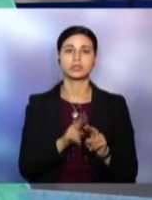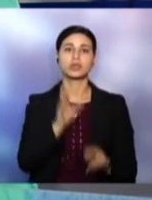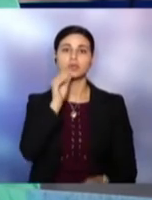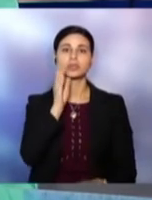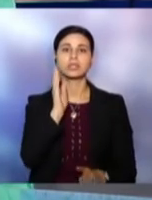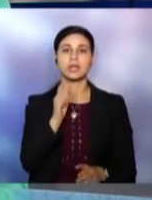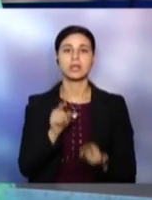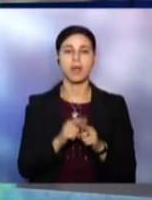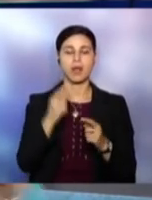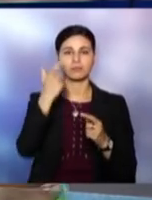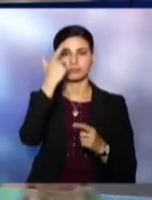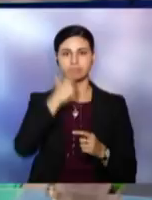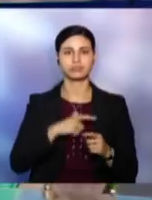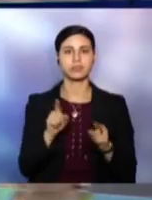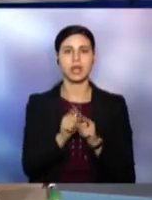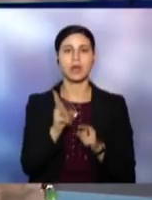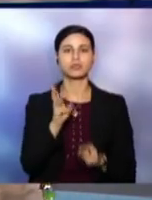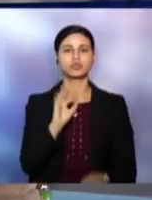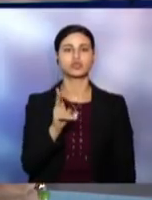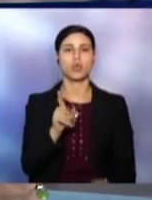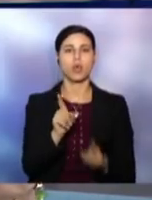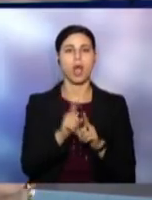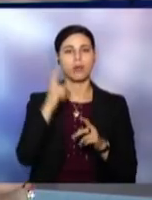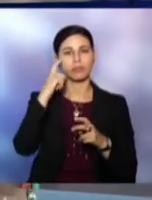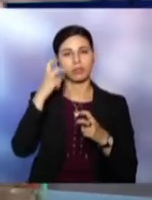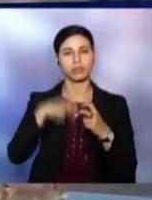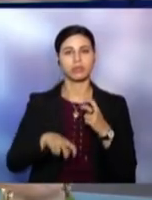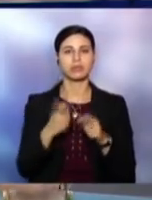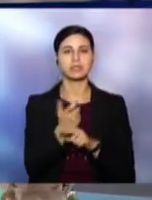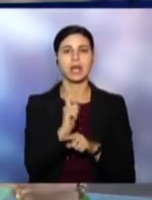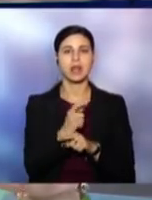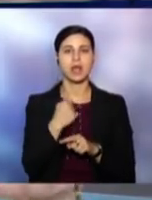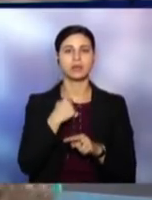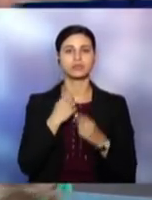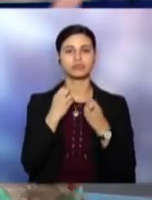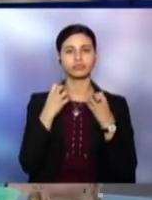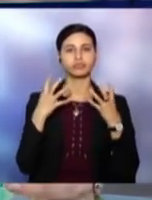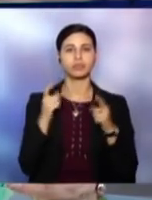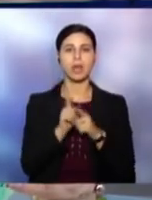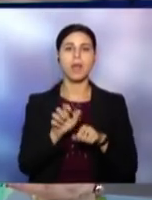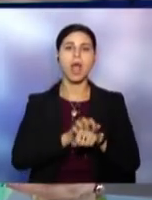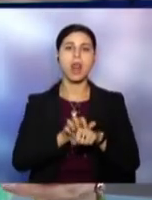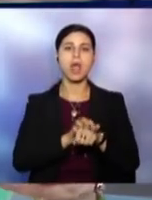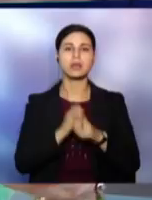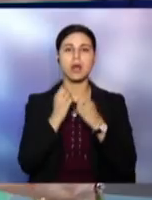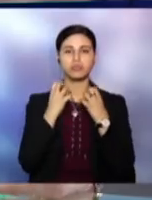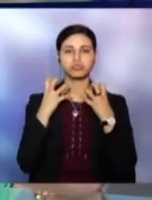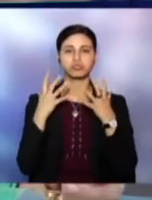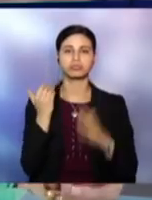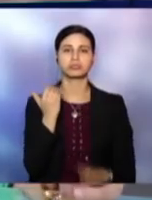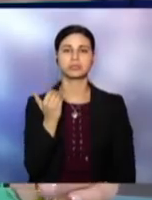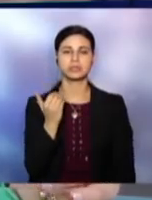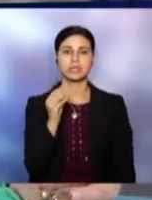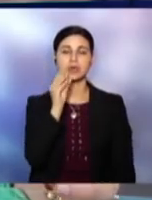ვითარდება ანაფილაქსია. ეს რა თქმა უნდა კარგად უნდა ვიცოდეთ, ანაფილაქსიური რეაქცია, ანუ ალერგიული რეაქცია ანტიბიოტიკთან,